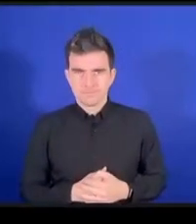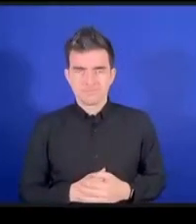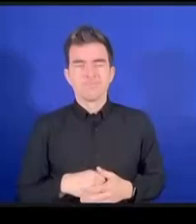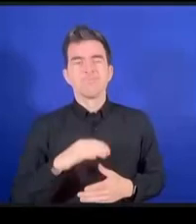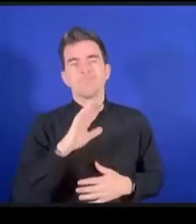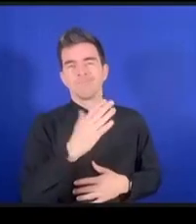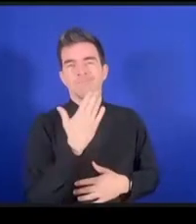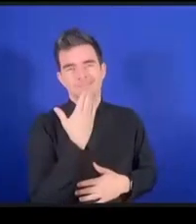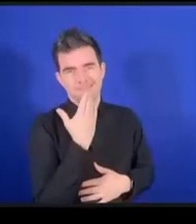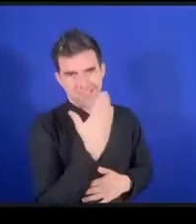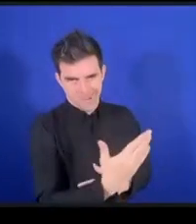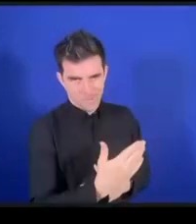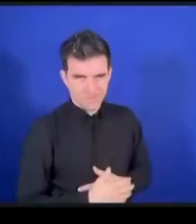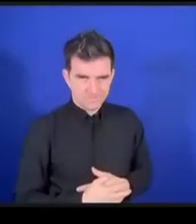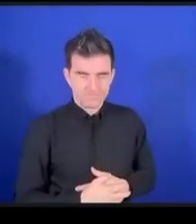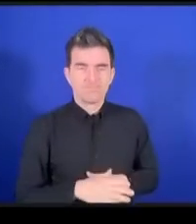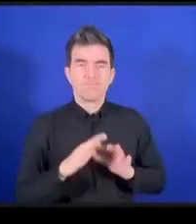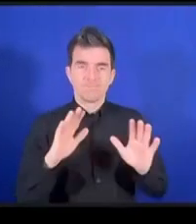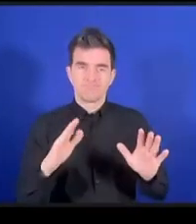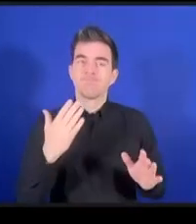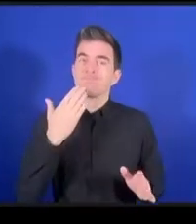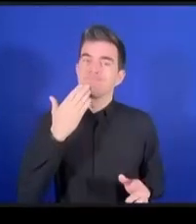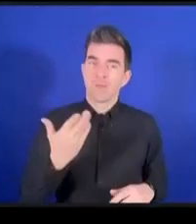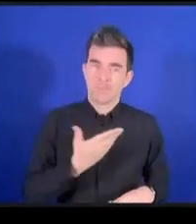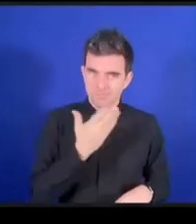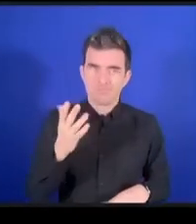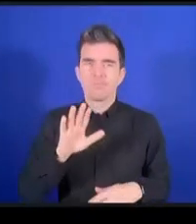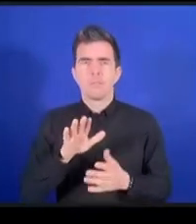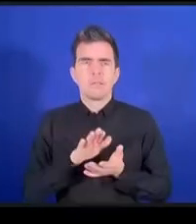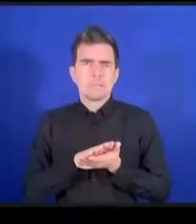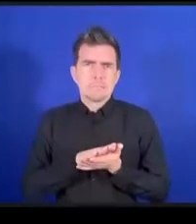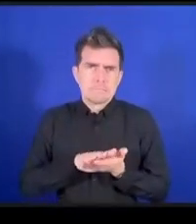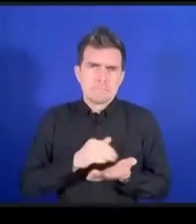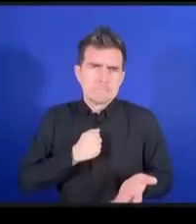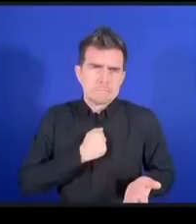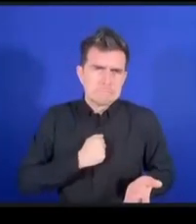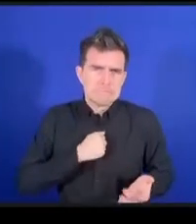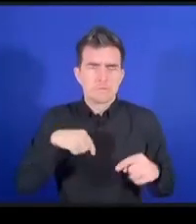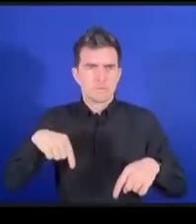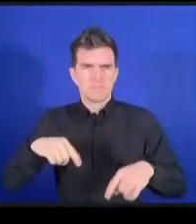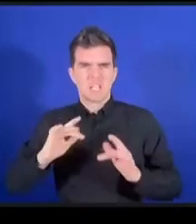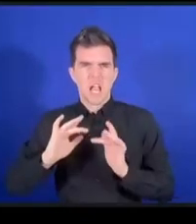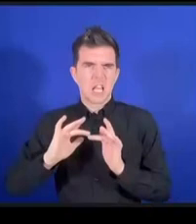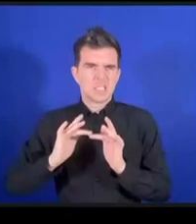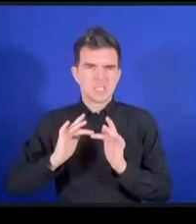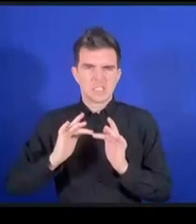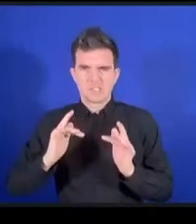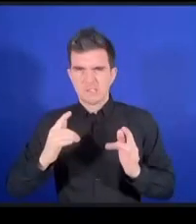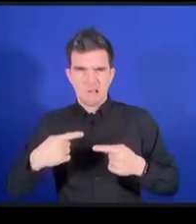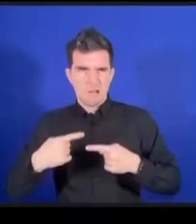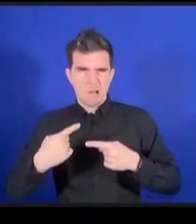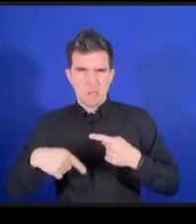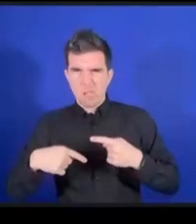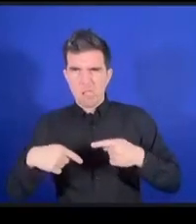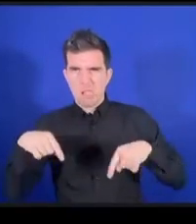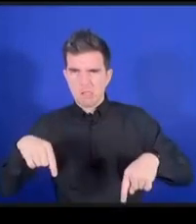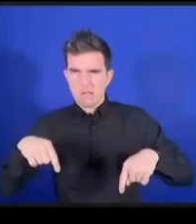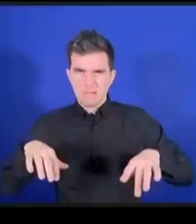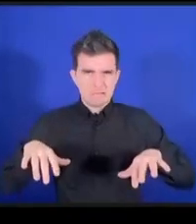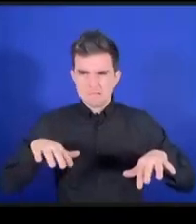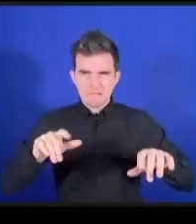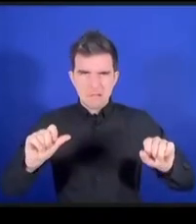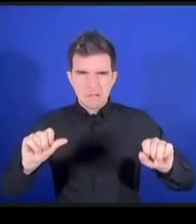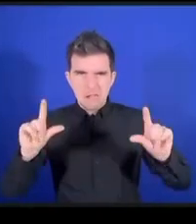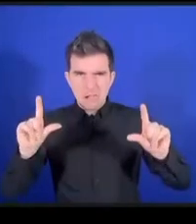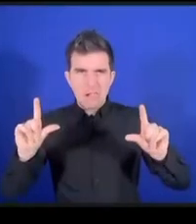прощения если у меня какие-то неполадки в подключении могут произойти Я рад всех